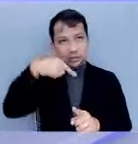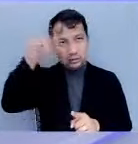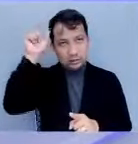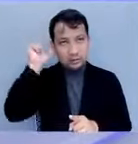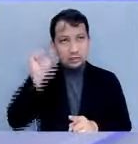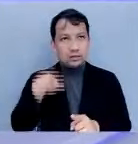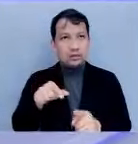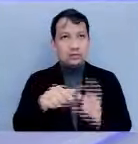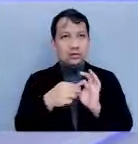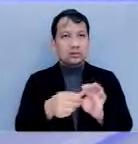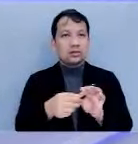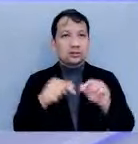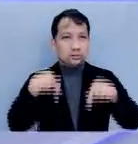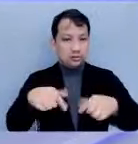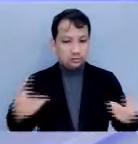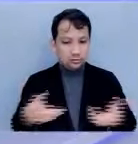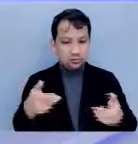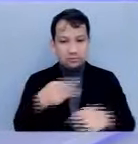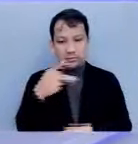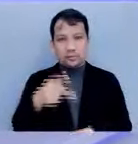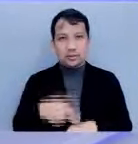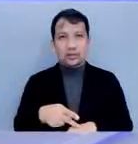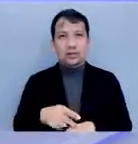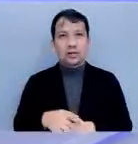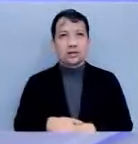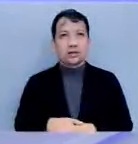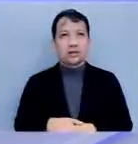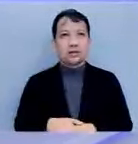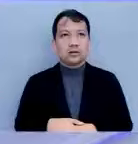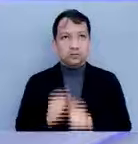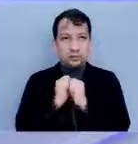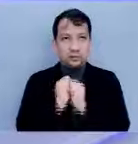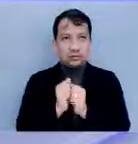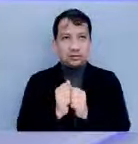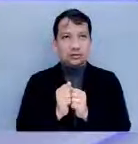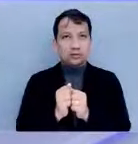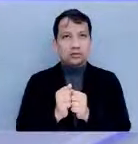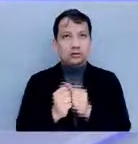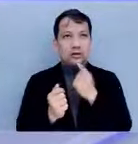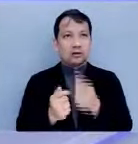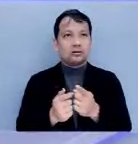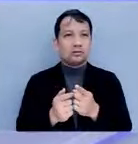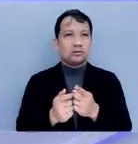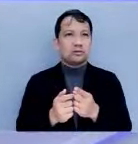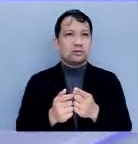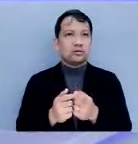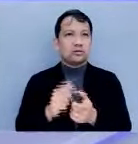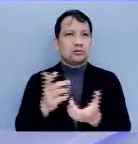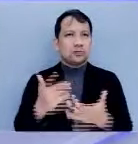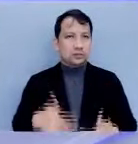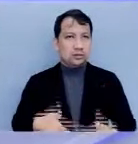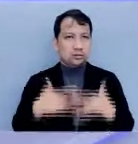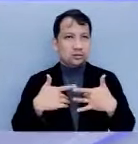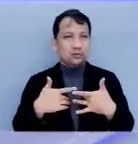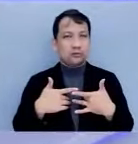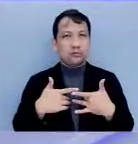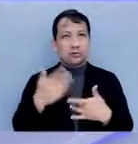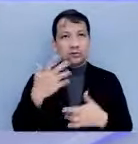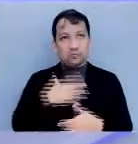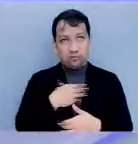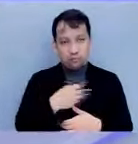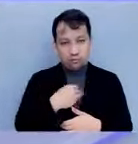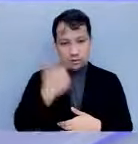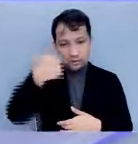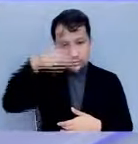natatanging puting leon dito sa bansa. Kabilang po siya sa iilan lang ng mga naitalang nabubuhay na white lion sa